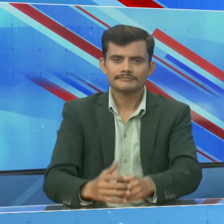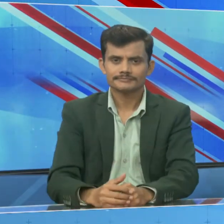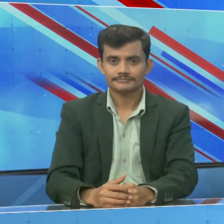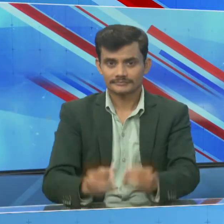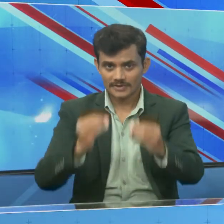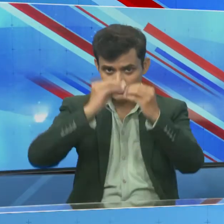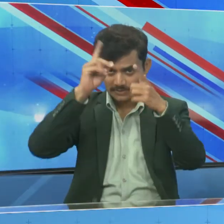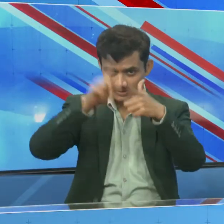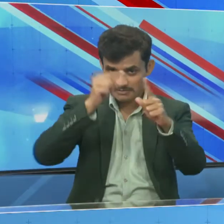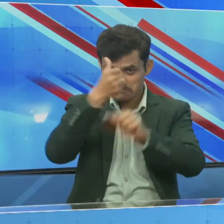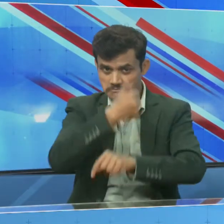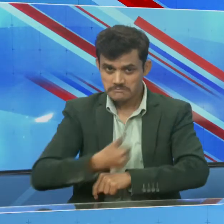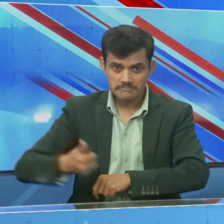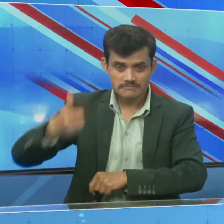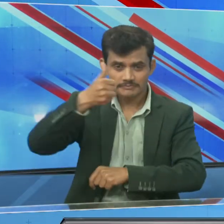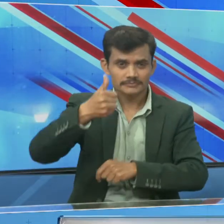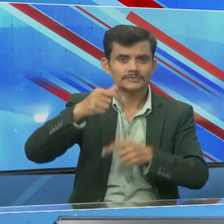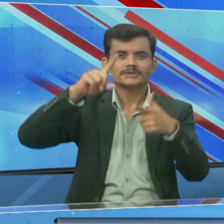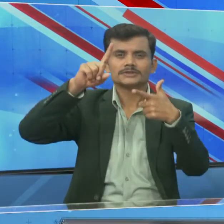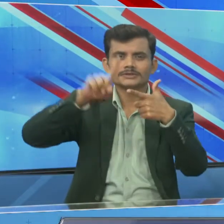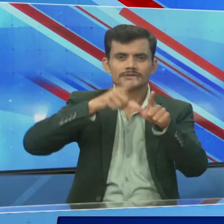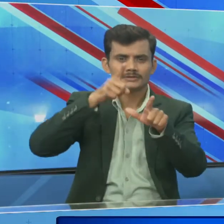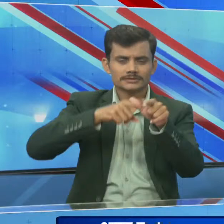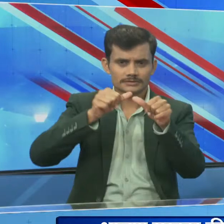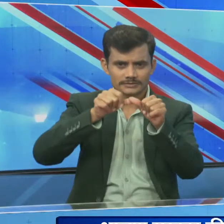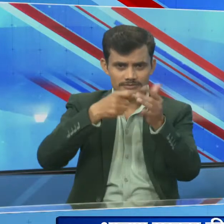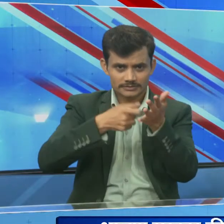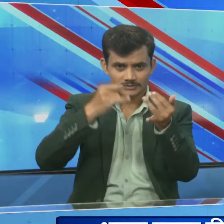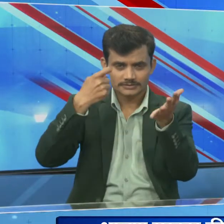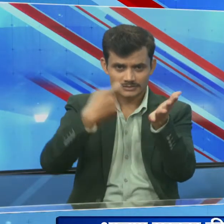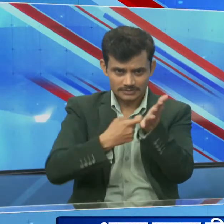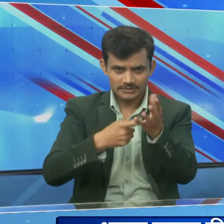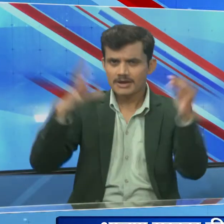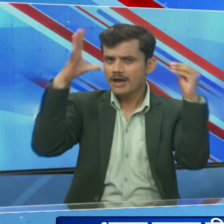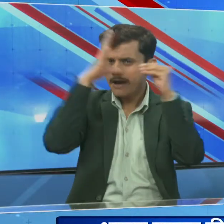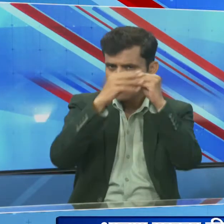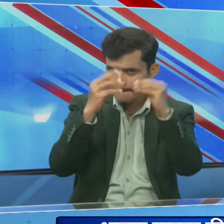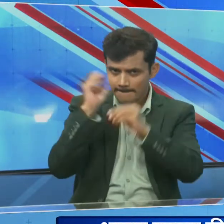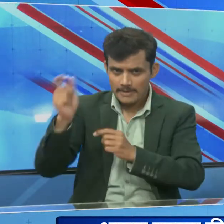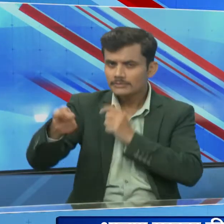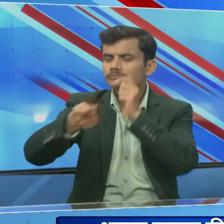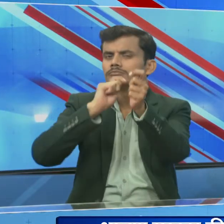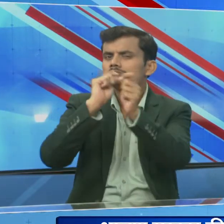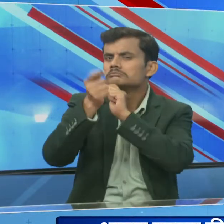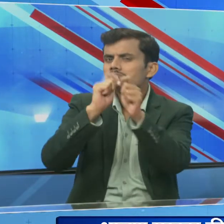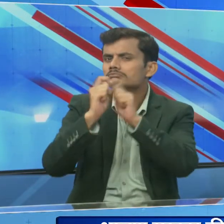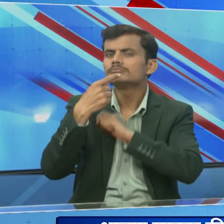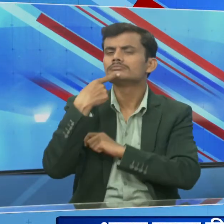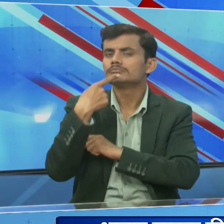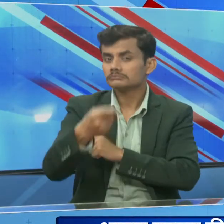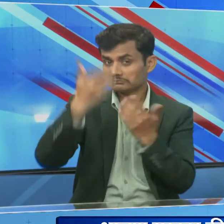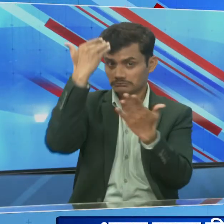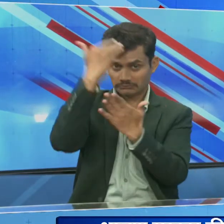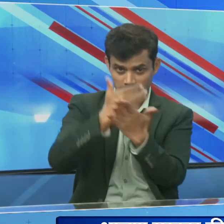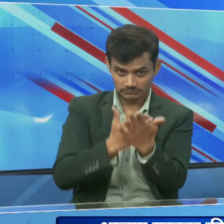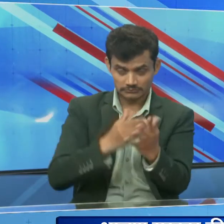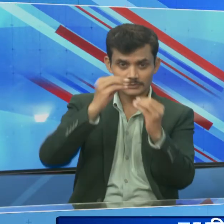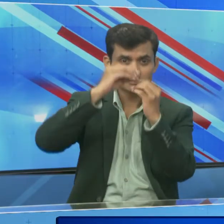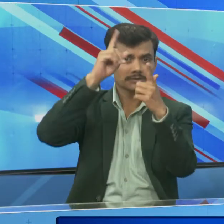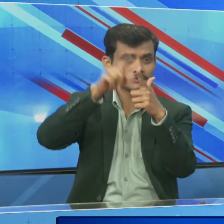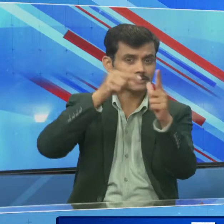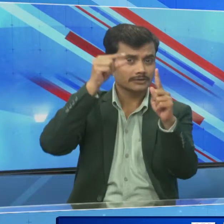भाजपा के वरिष्ठ नेता एस जयशंकर ने आज बेंगलुरु में एक प्रेस कॉन्फ्रेंस की। इस मौके पर उन्होंने कहा कि भाजपा ने देश